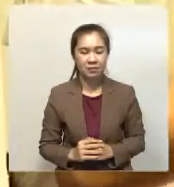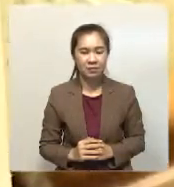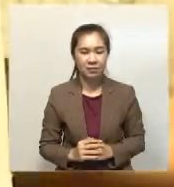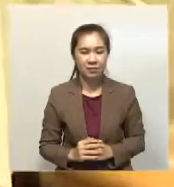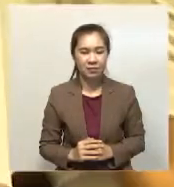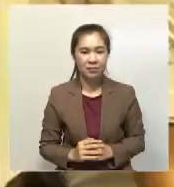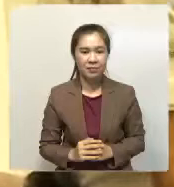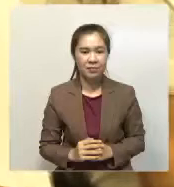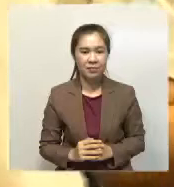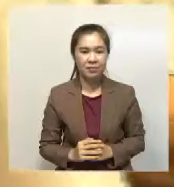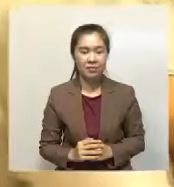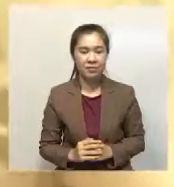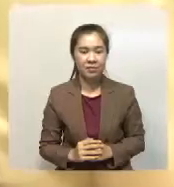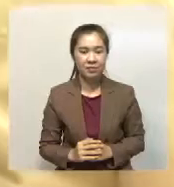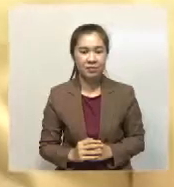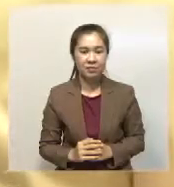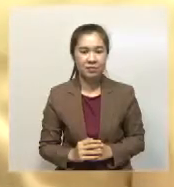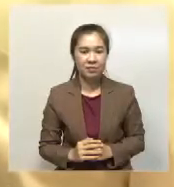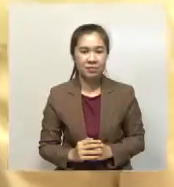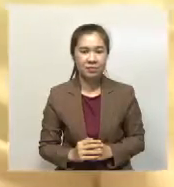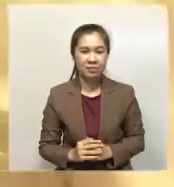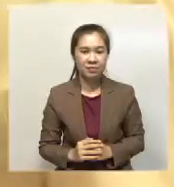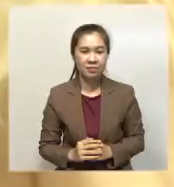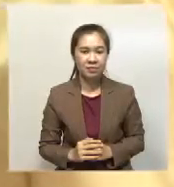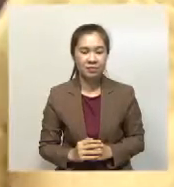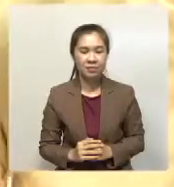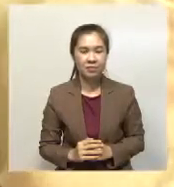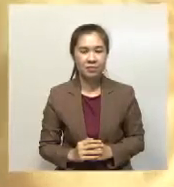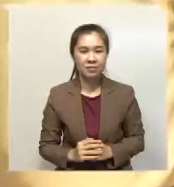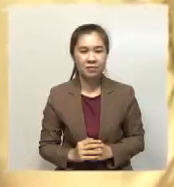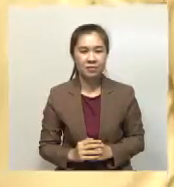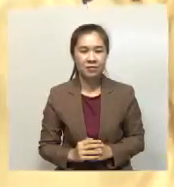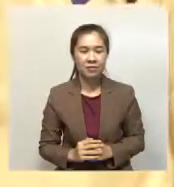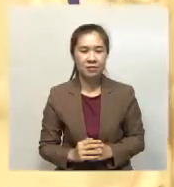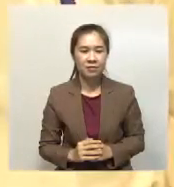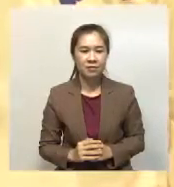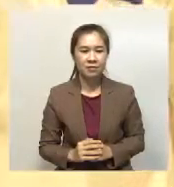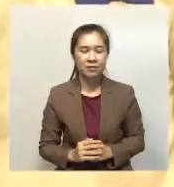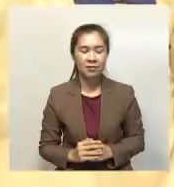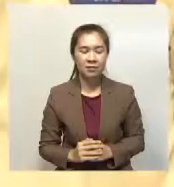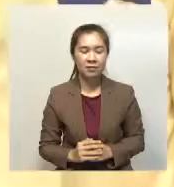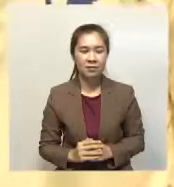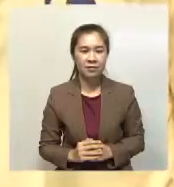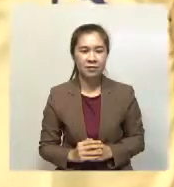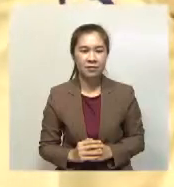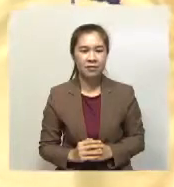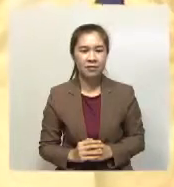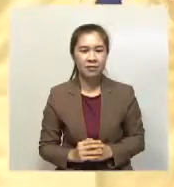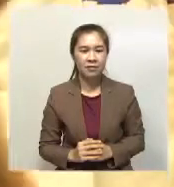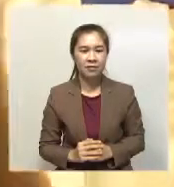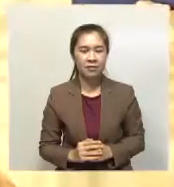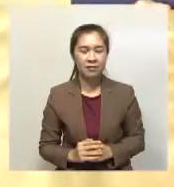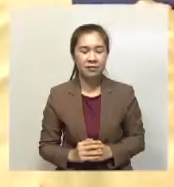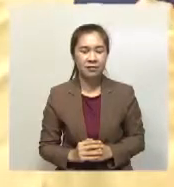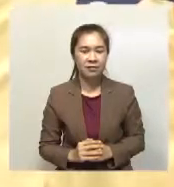าะก็อะไรไปขับทัวร์อย่างเดียวบางทีเราทำพวกสินค้าพาไปไม่ได้เราสามารถมีการท่องเที่ยวในรายที่รัฐบาลจัดบุญให้ก็โอเ